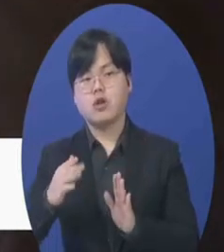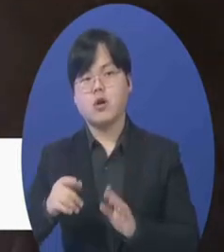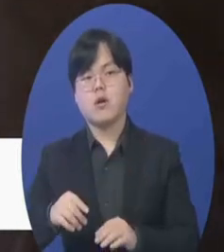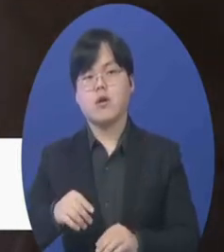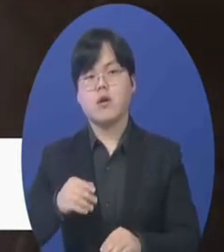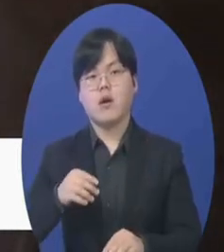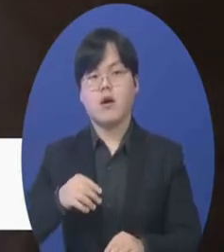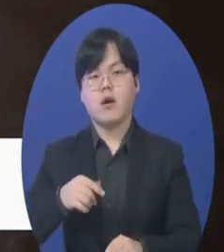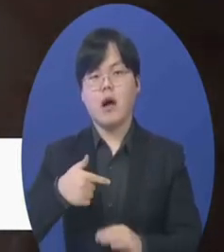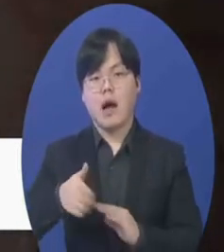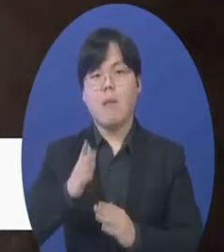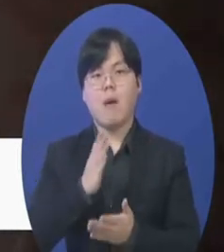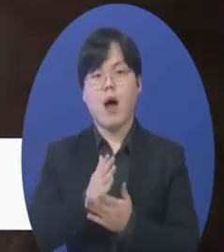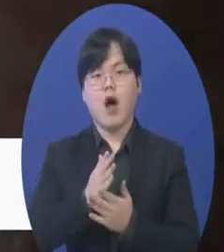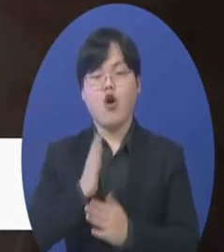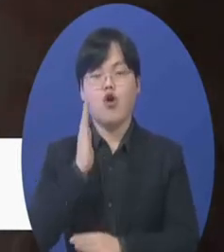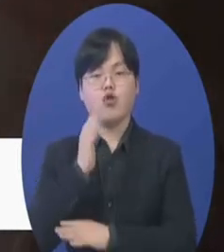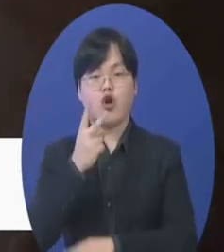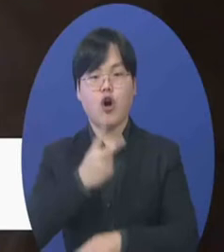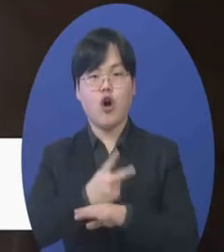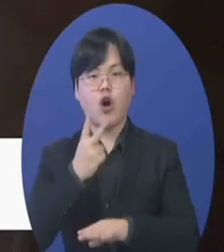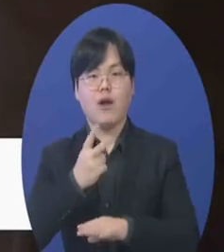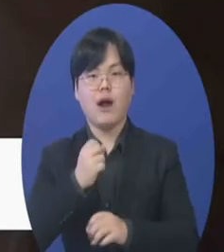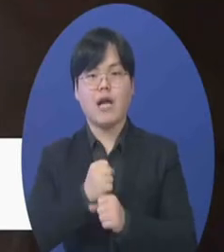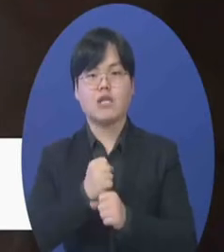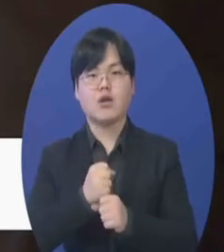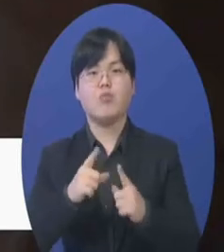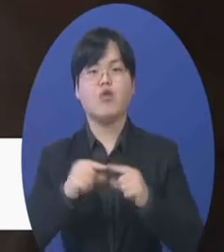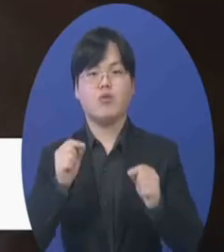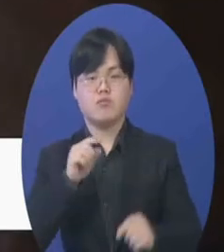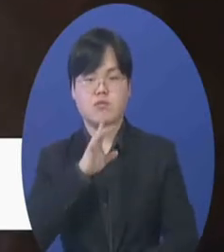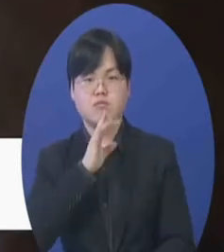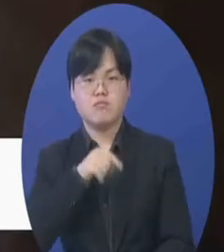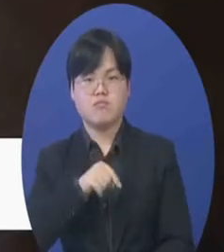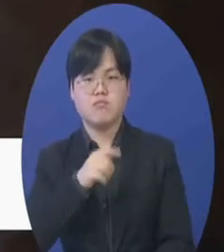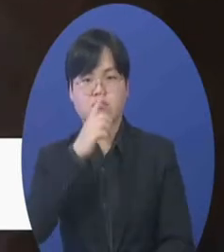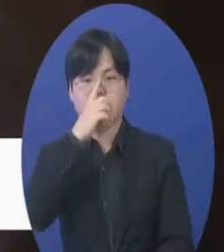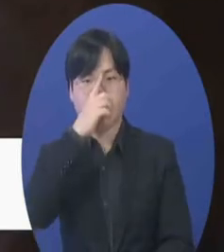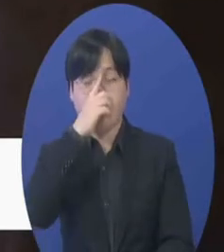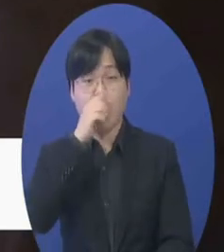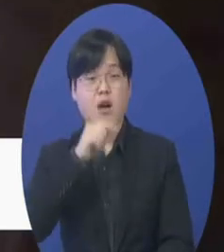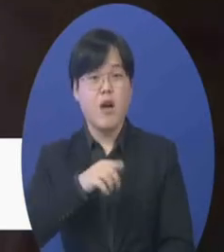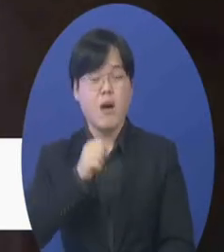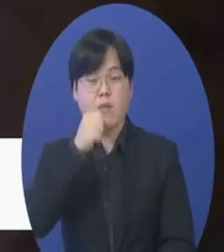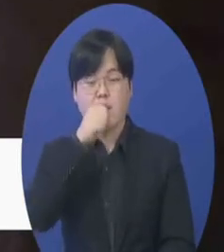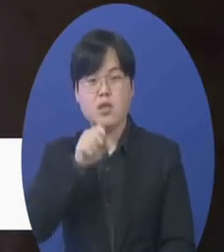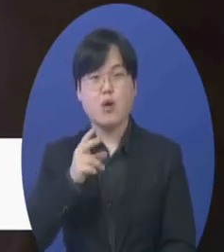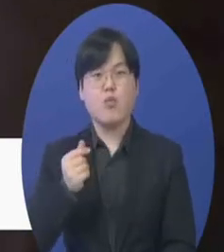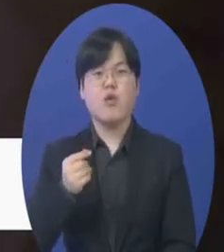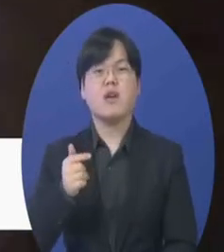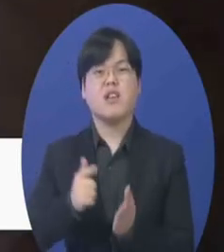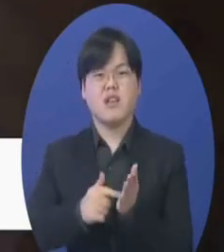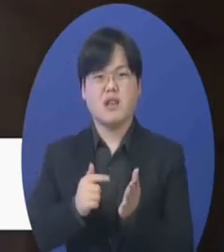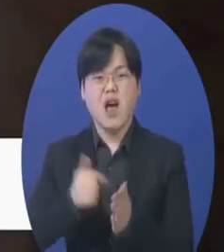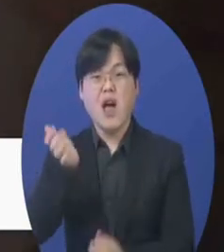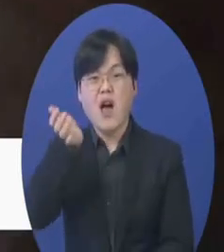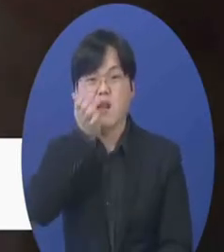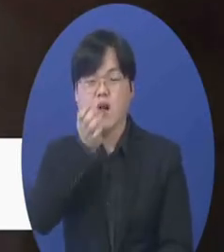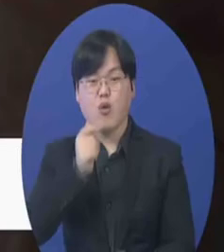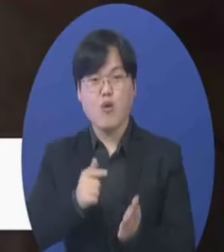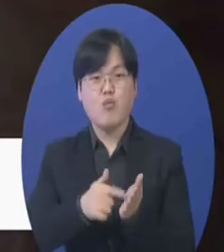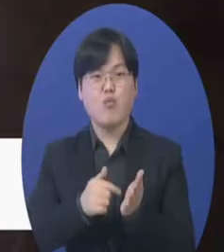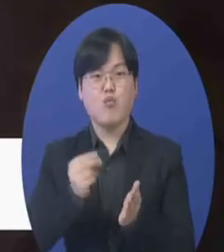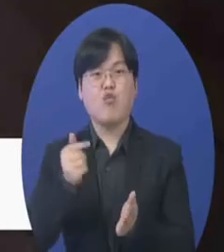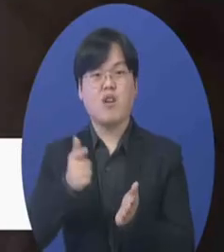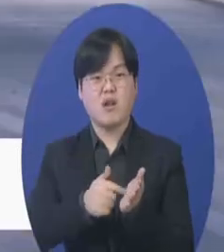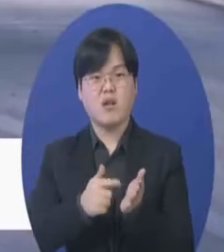Тэгвэл өдөр нь хоёр цаг дээр болчих юм даа. 15,000 цаг хийгээд тэгээд бензиний мөнгө талхны мөнгөө хийгээд тэгээд